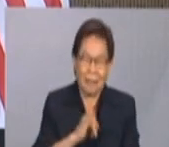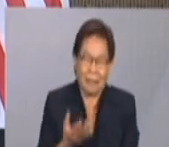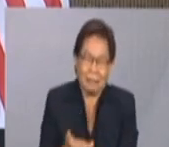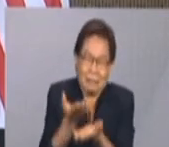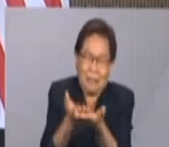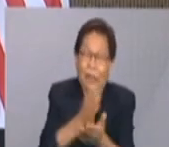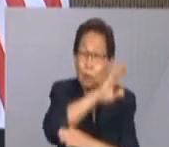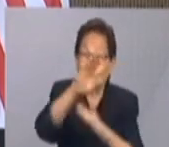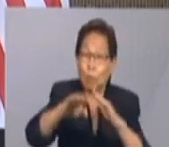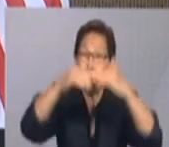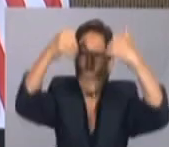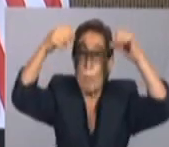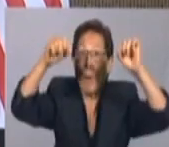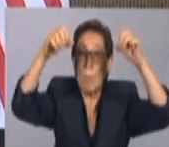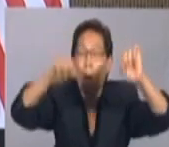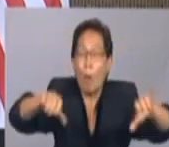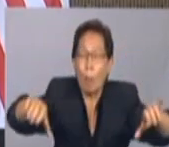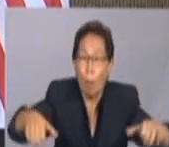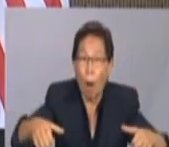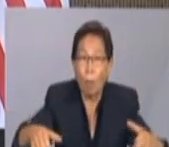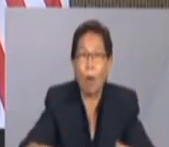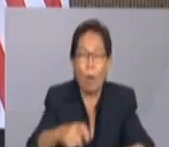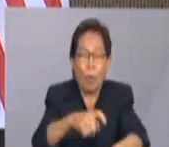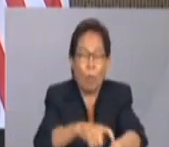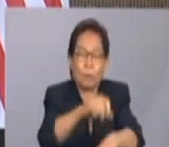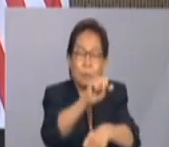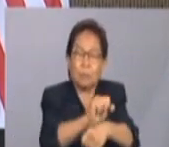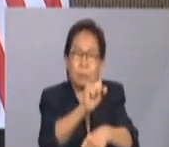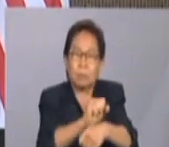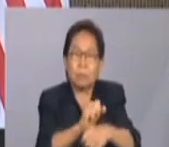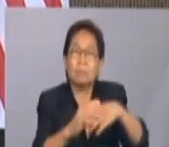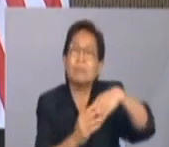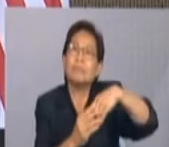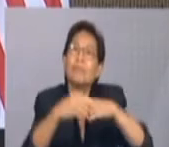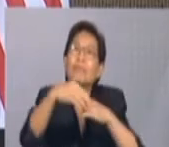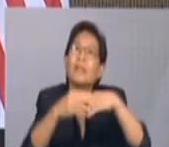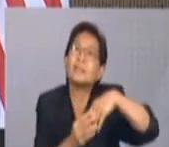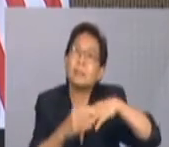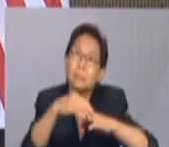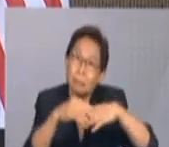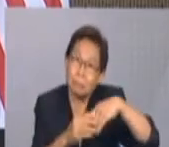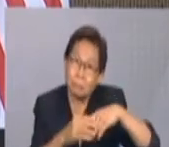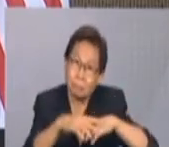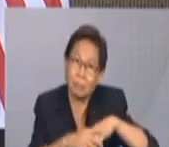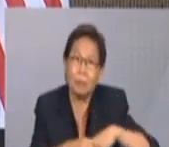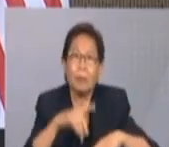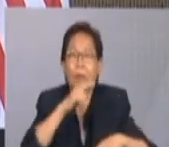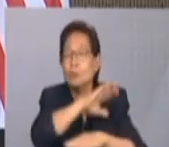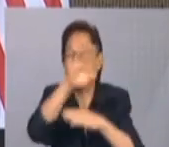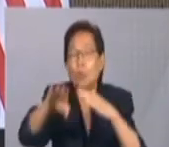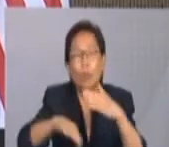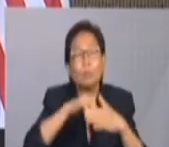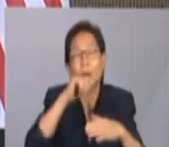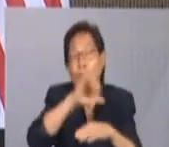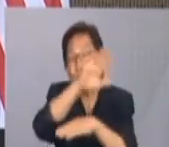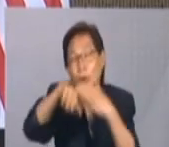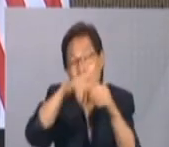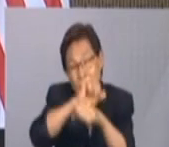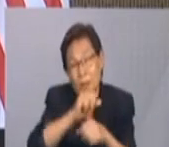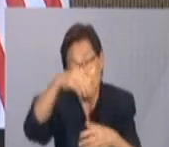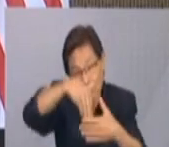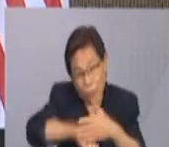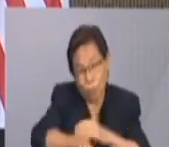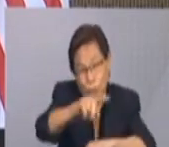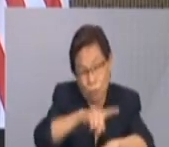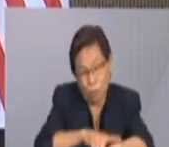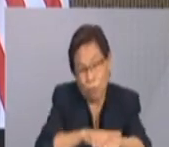supaya semua majikan melaksanakan waktu bekerja yang Anjal tak semua pekerja mesti masuk bekerja